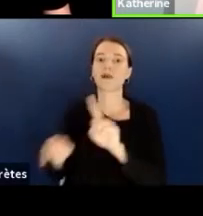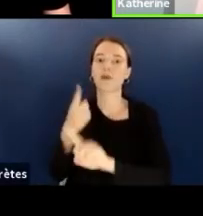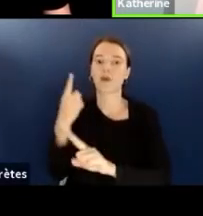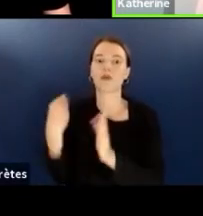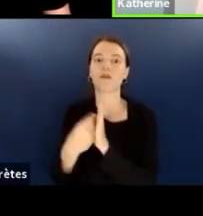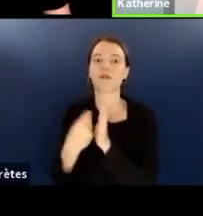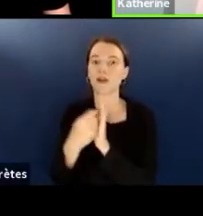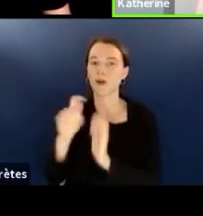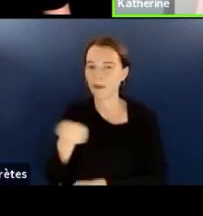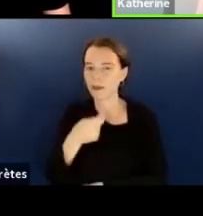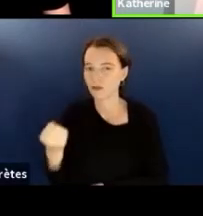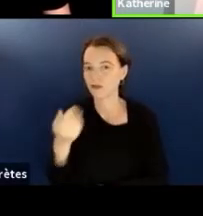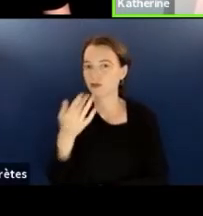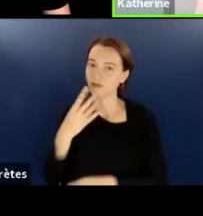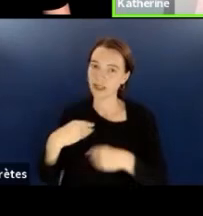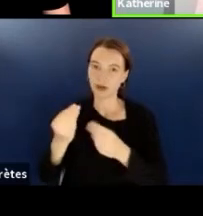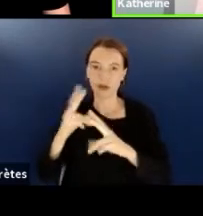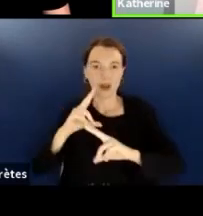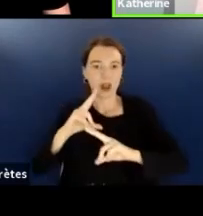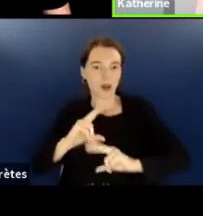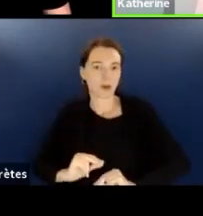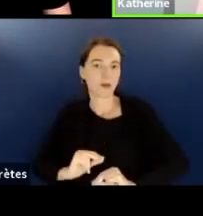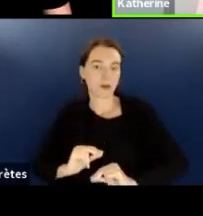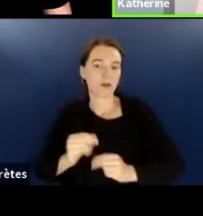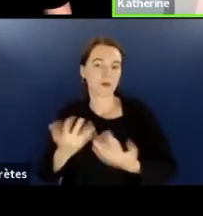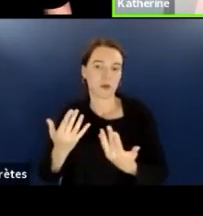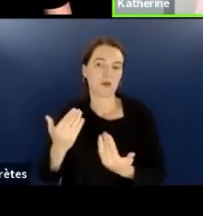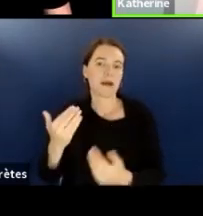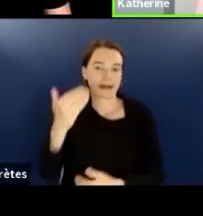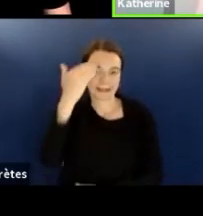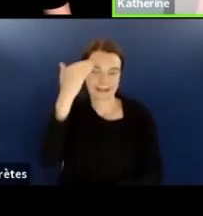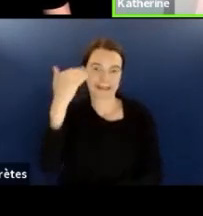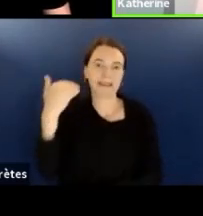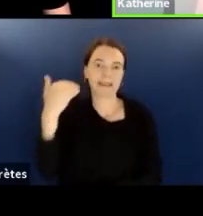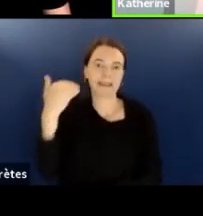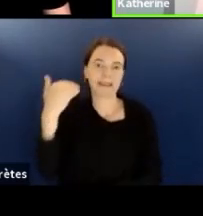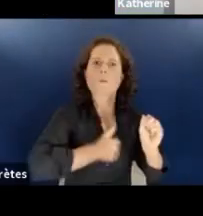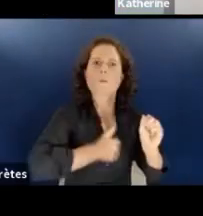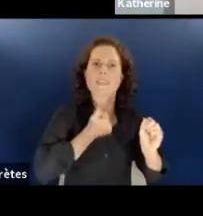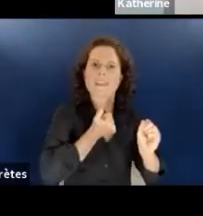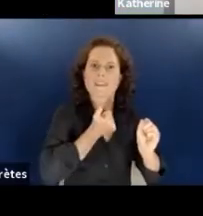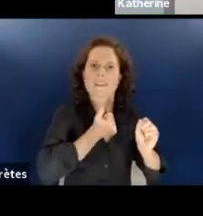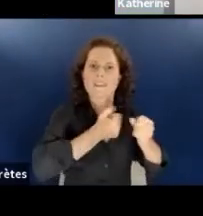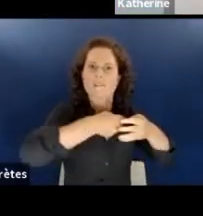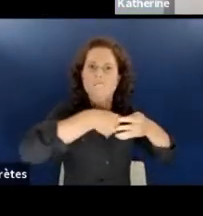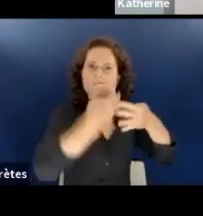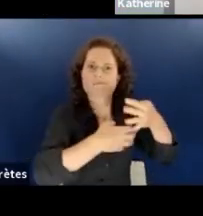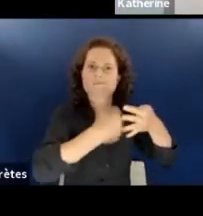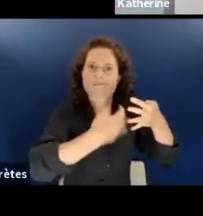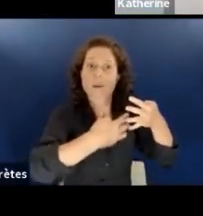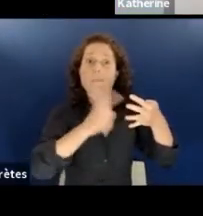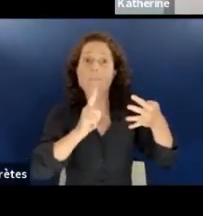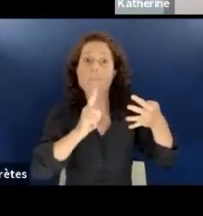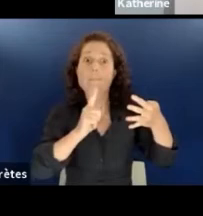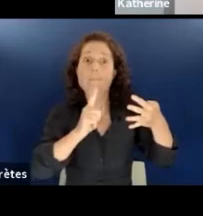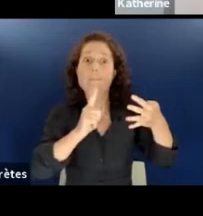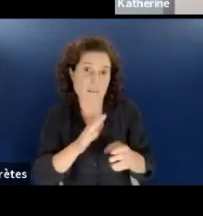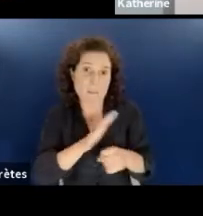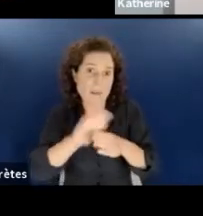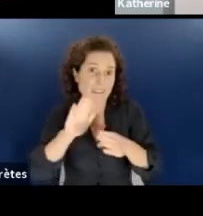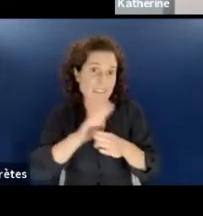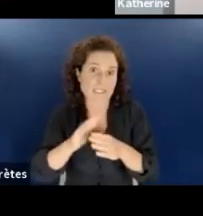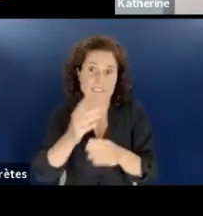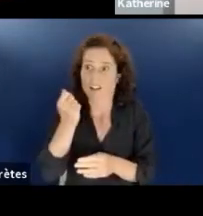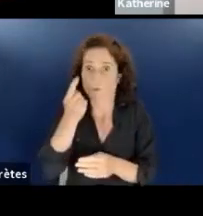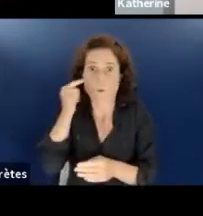ça, parce que je sais que c'est une des questions qui est revenue souvent. On va avancer un peu. Un moment de correction.